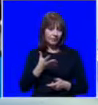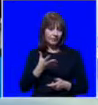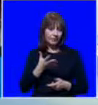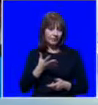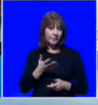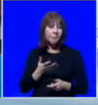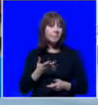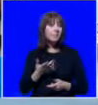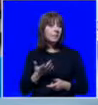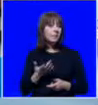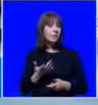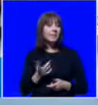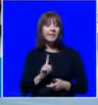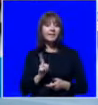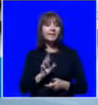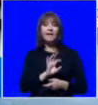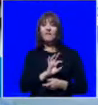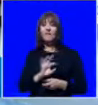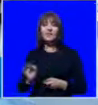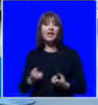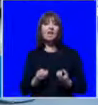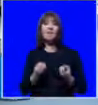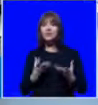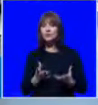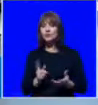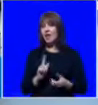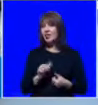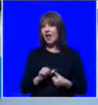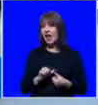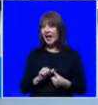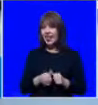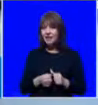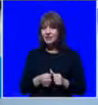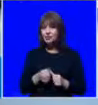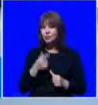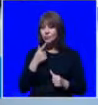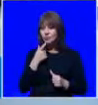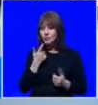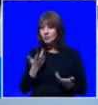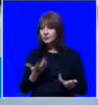граници, пък и не винаги е възможно, не е лесно и не е възможно да бъдат стегнени